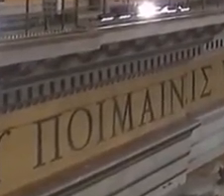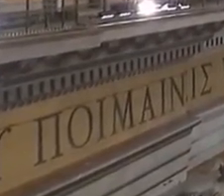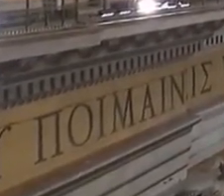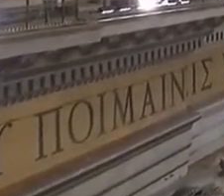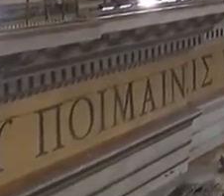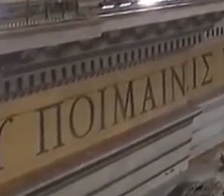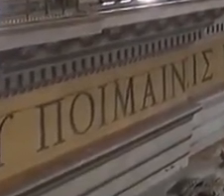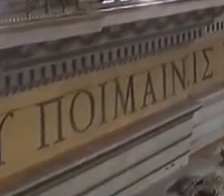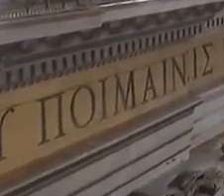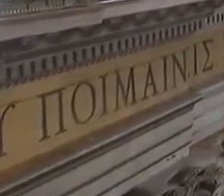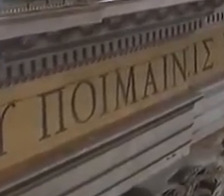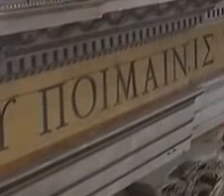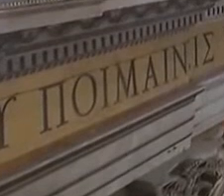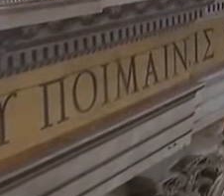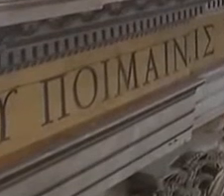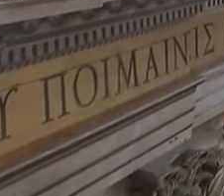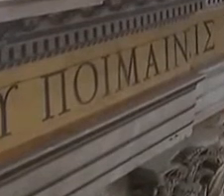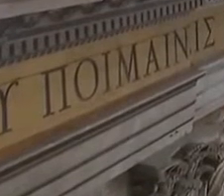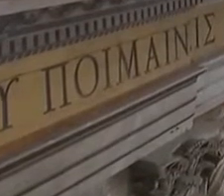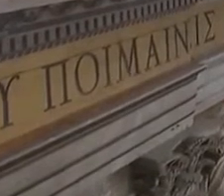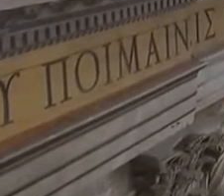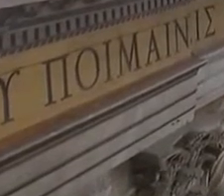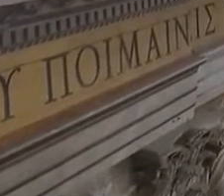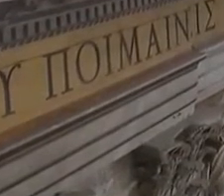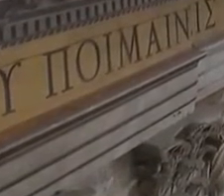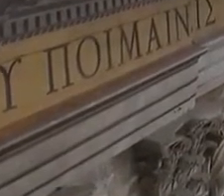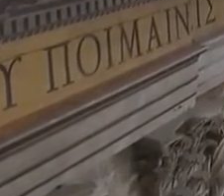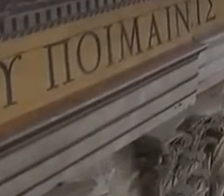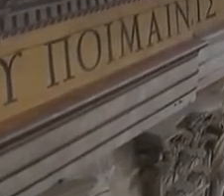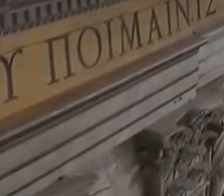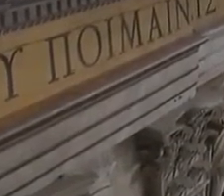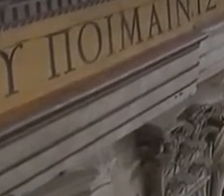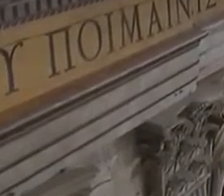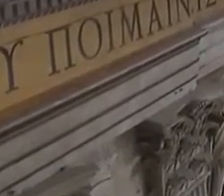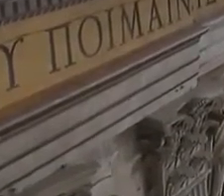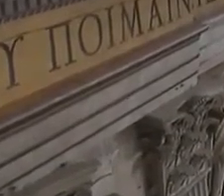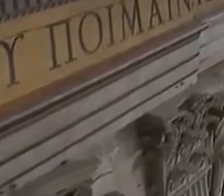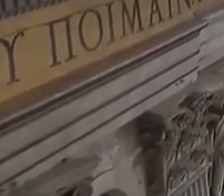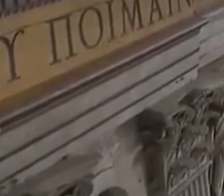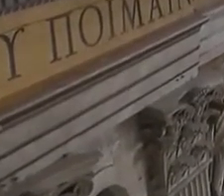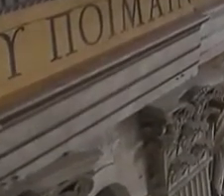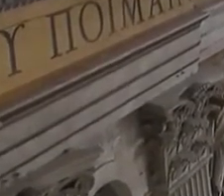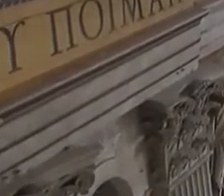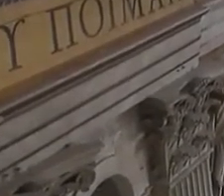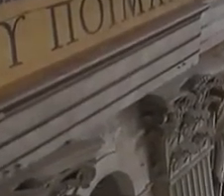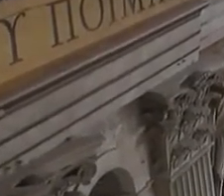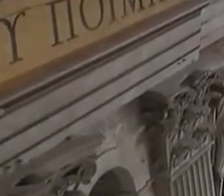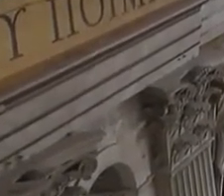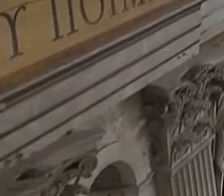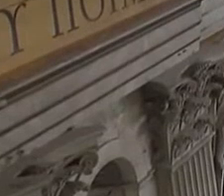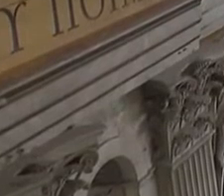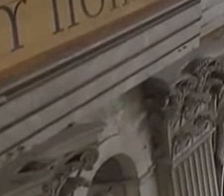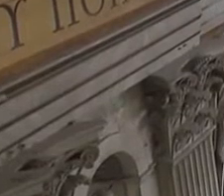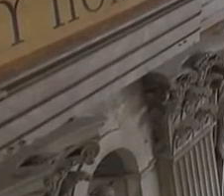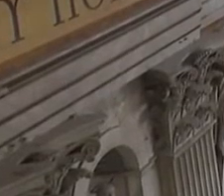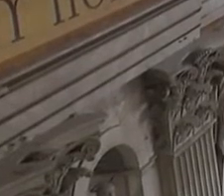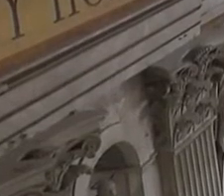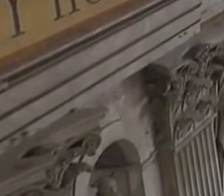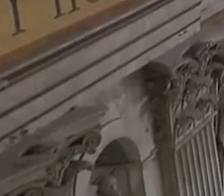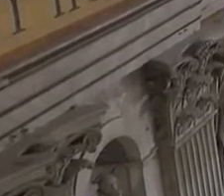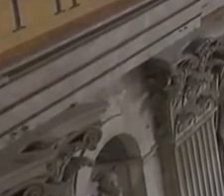Ed ora la terza lettura, sempre tratta dall'Antico Testamento, dal Primo Testamento.